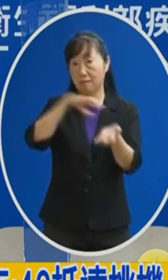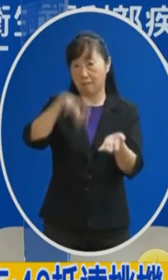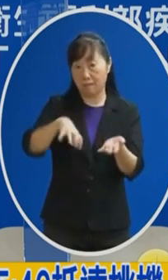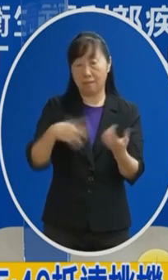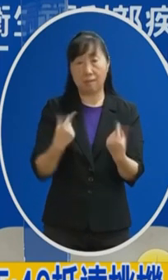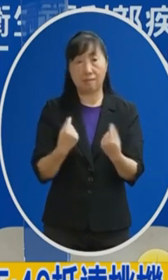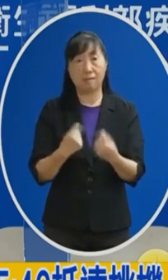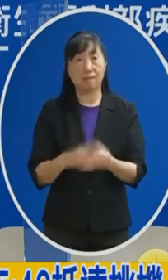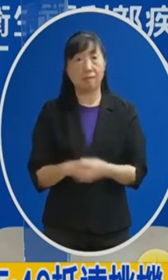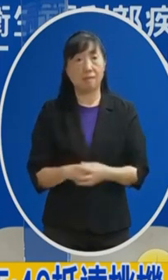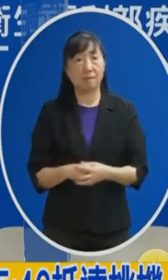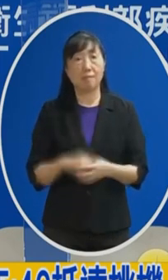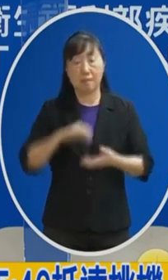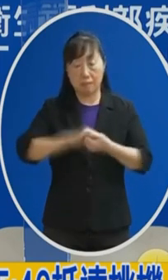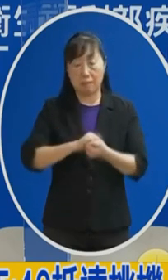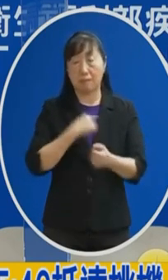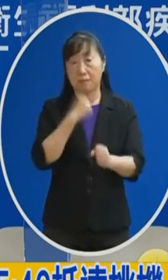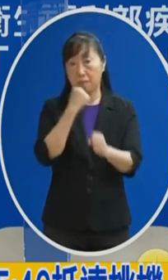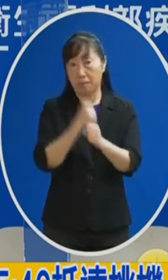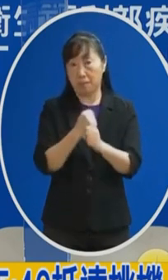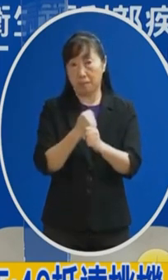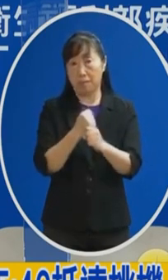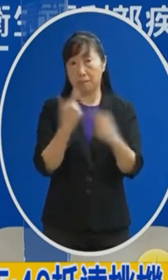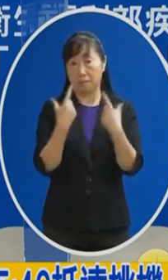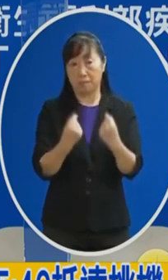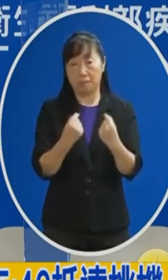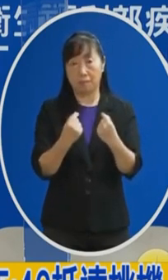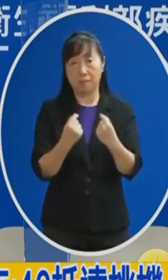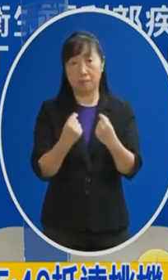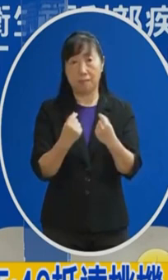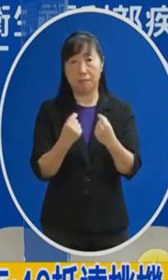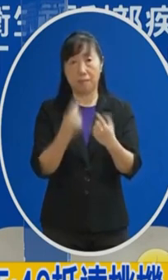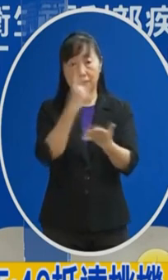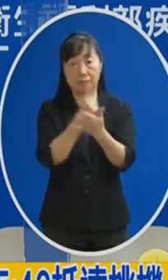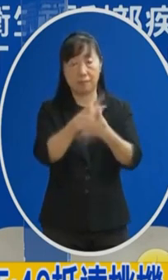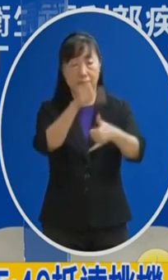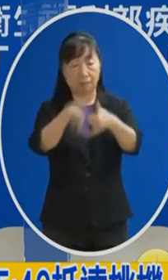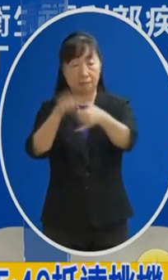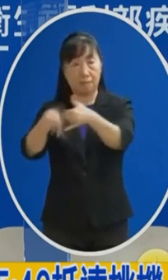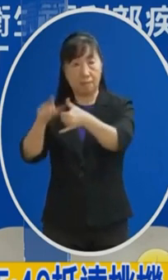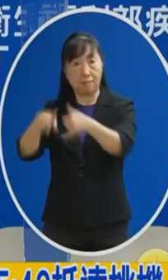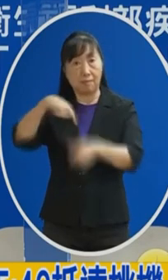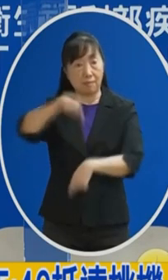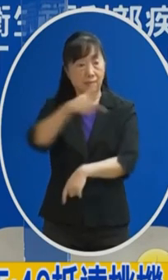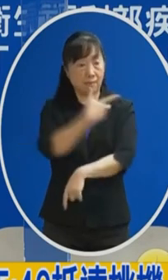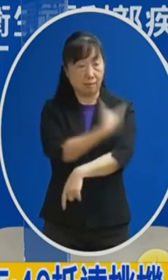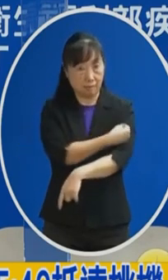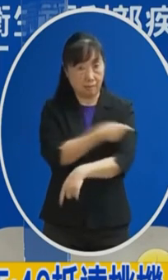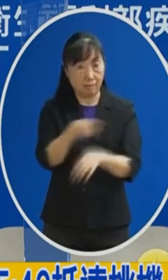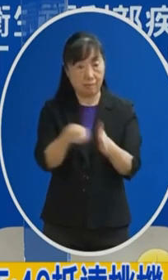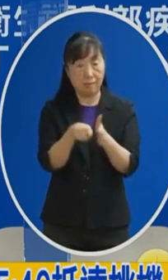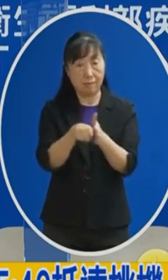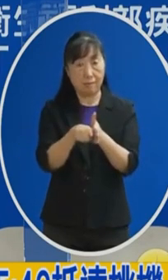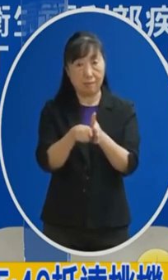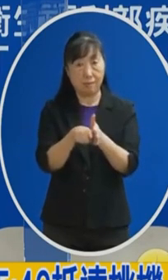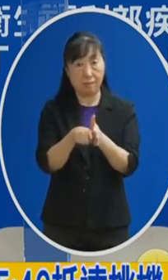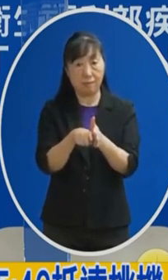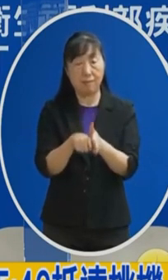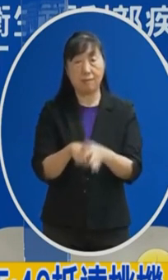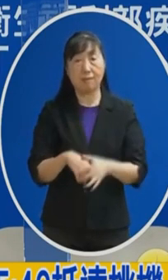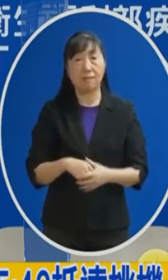那我们一定要落实每一个这个民众要去前往接种疫苗的时候，对于整